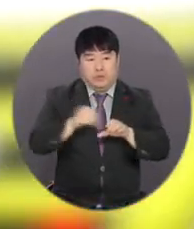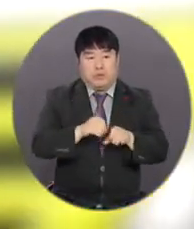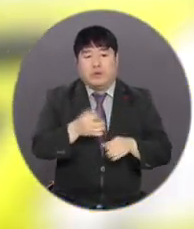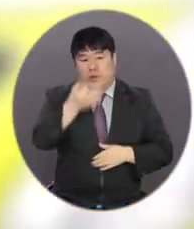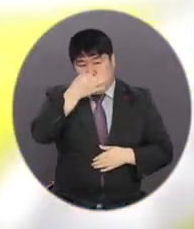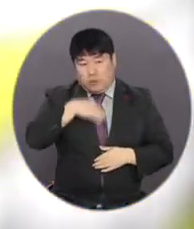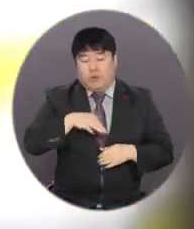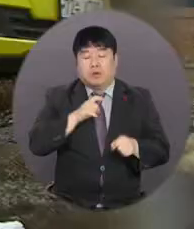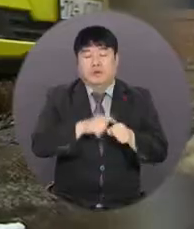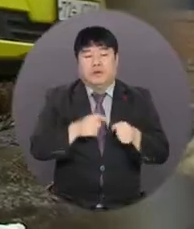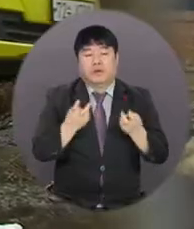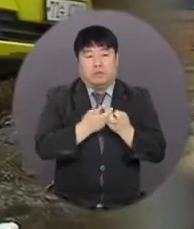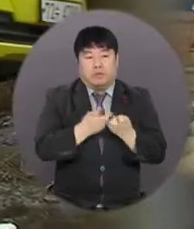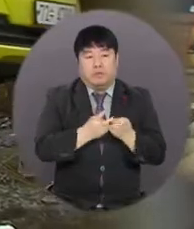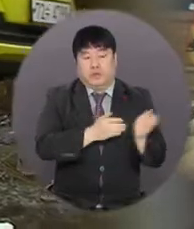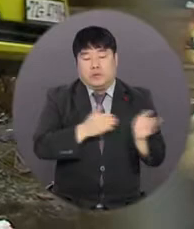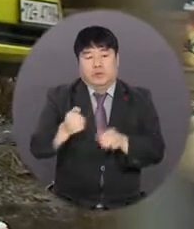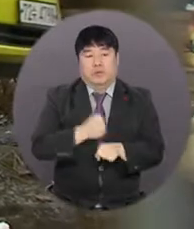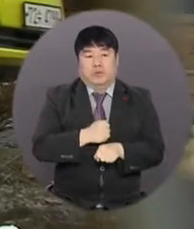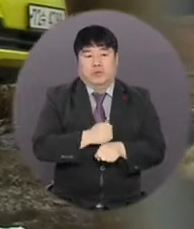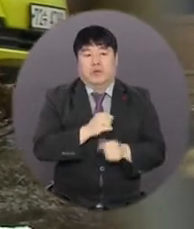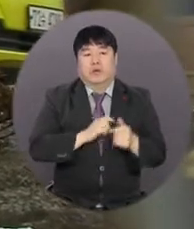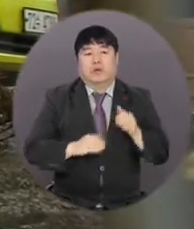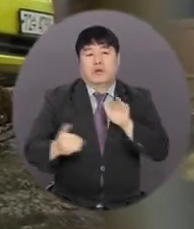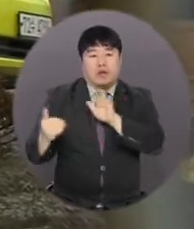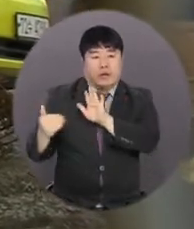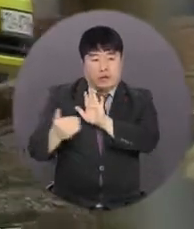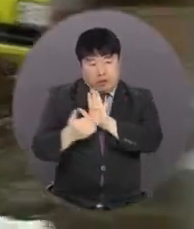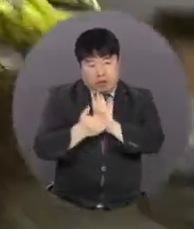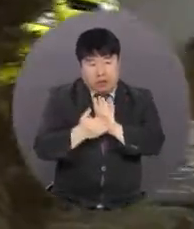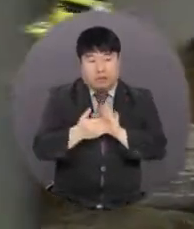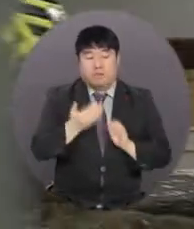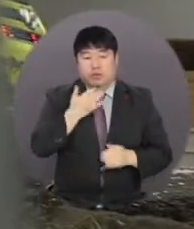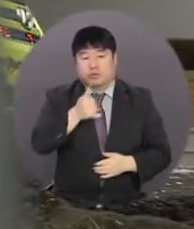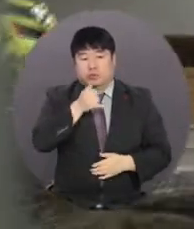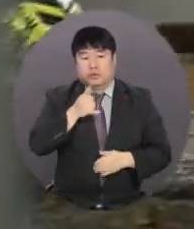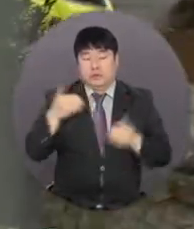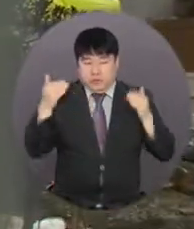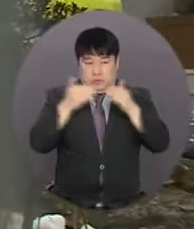마련해 추가 감염을 막을 수 있을지 주목됩니다. MBC 뉴스 우종훈입니다.